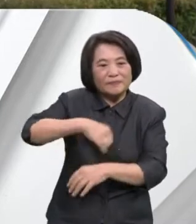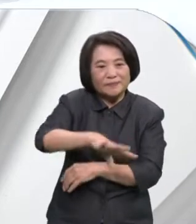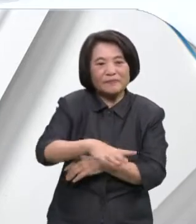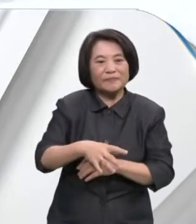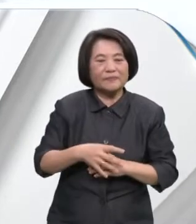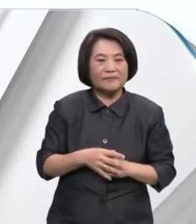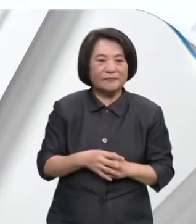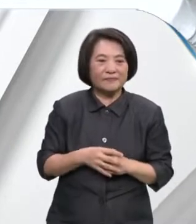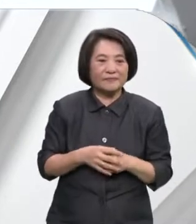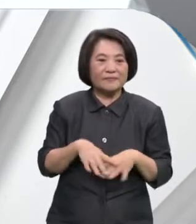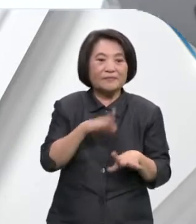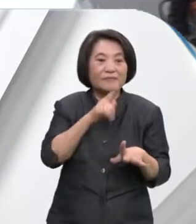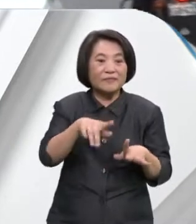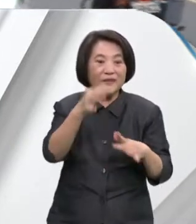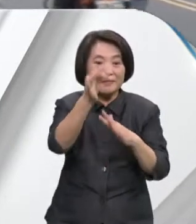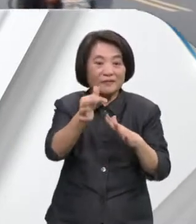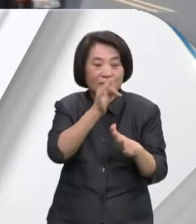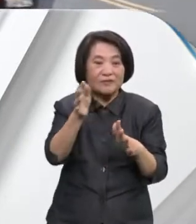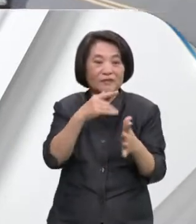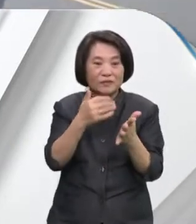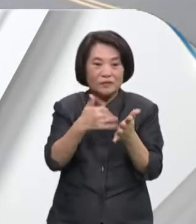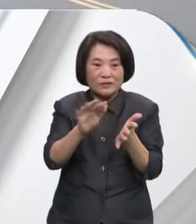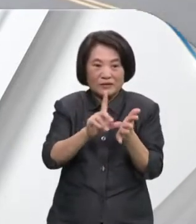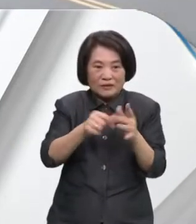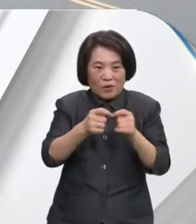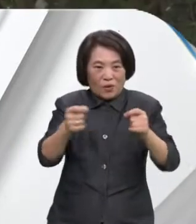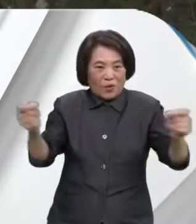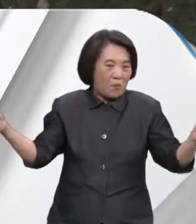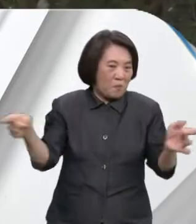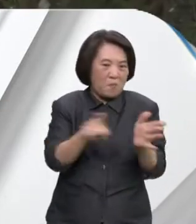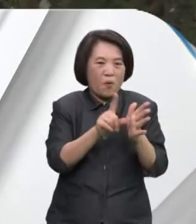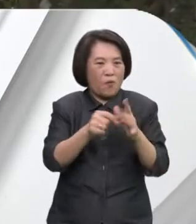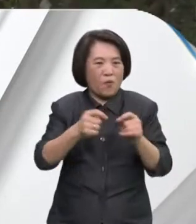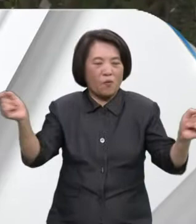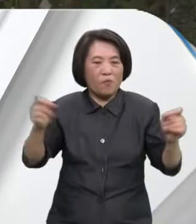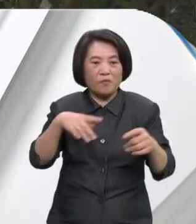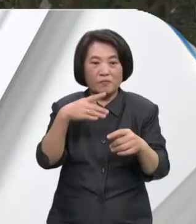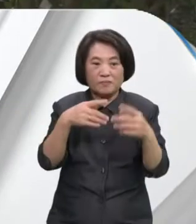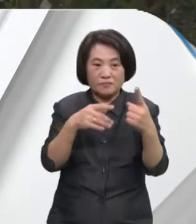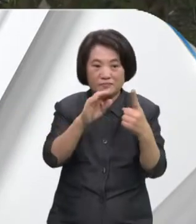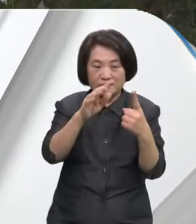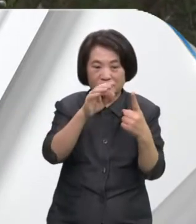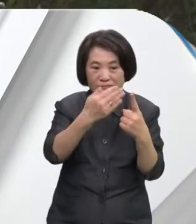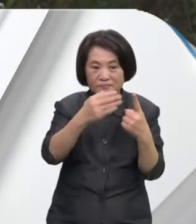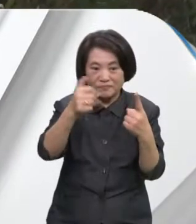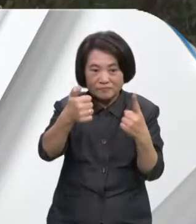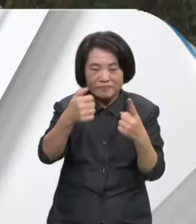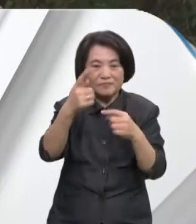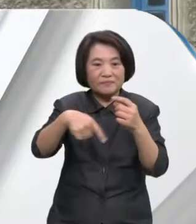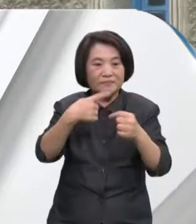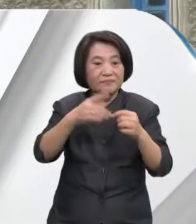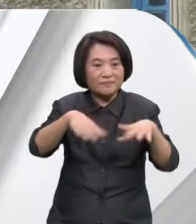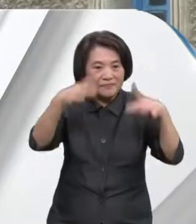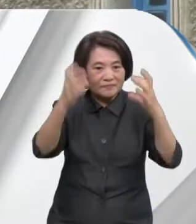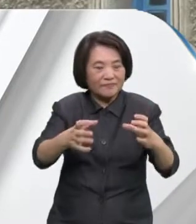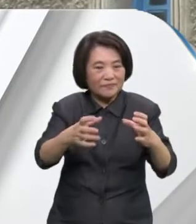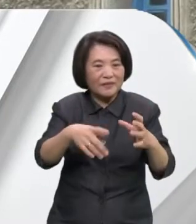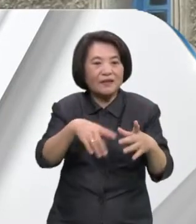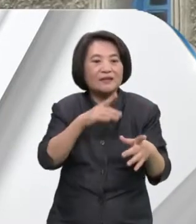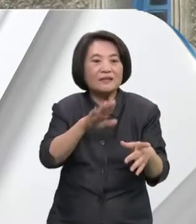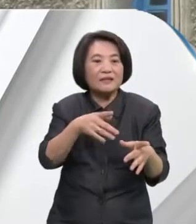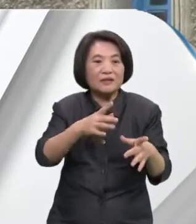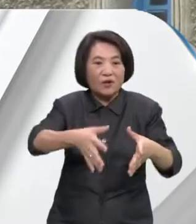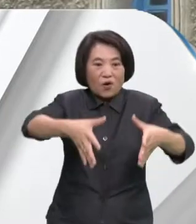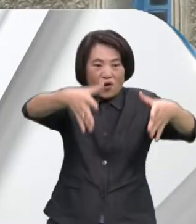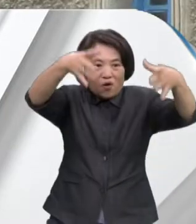款。 富力高飞是台湾东埔历史最久的高飞之一。在1956年，他起的一栋钢筋混凝土来做的 L